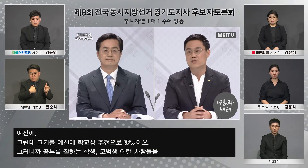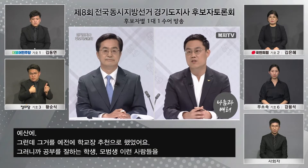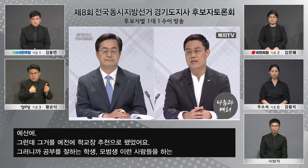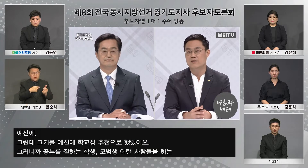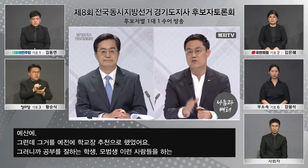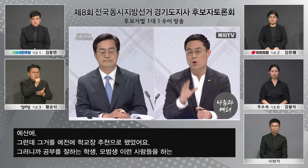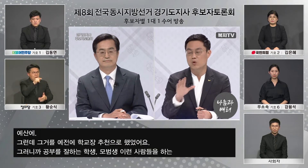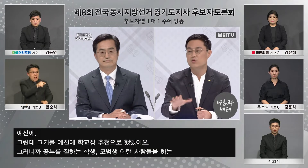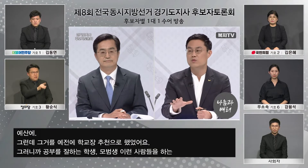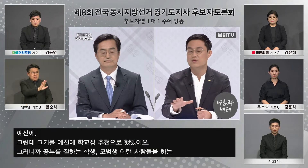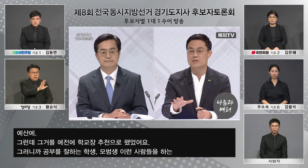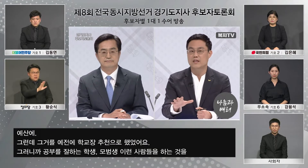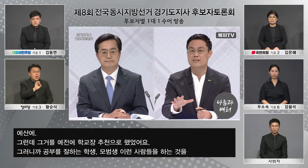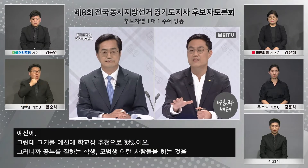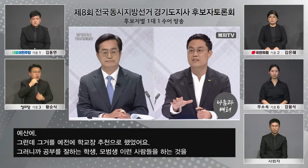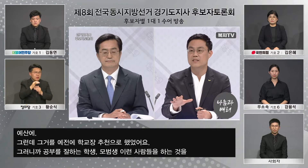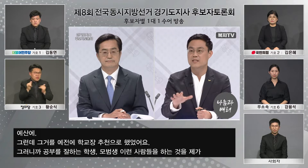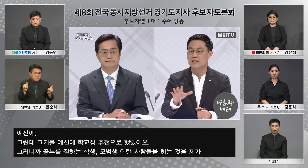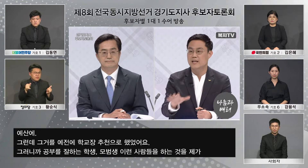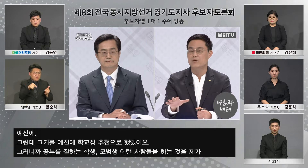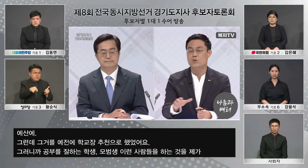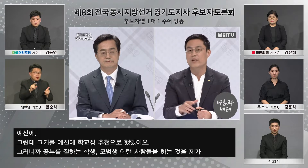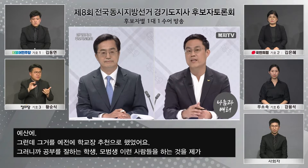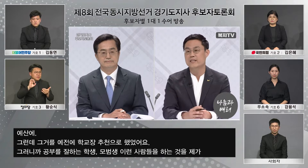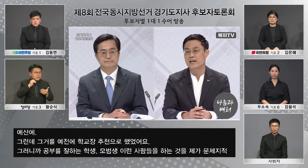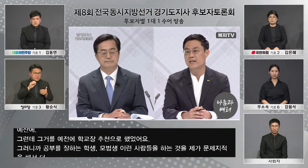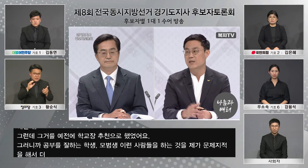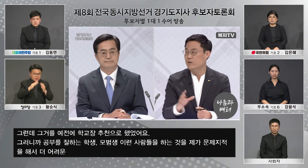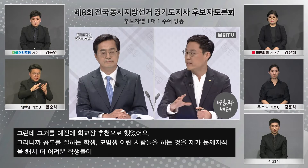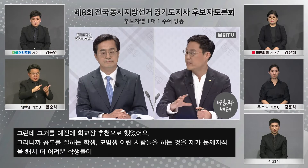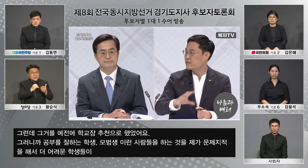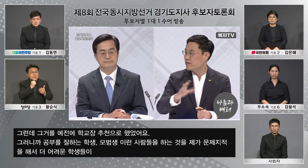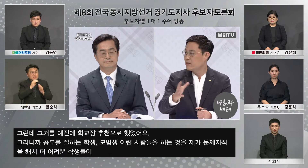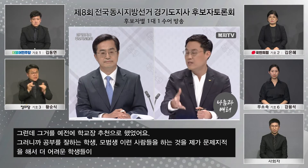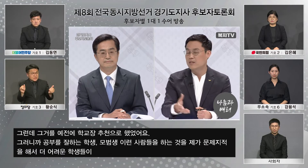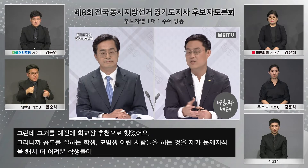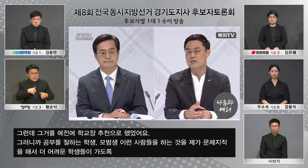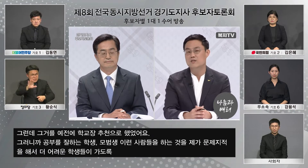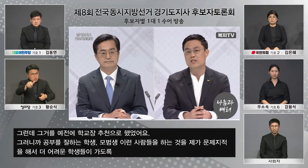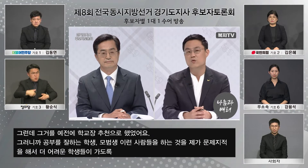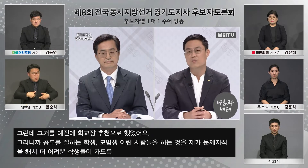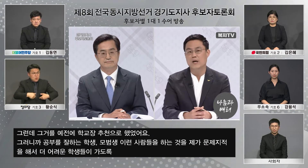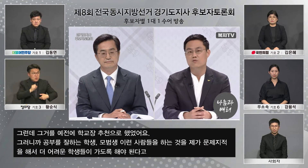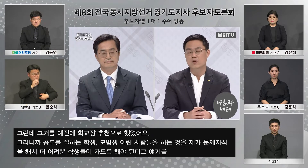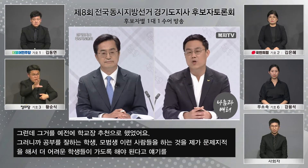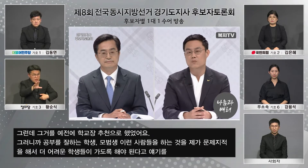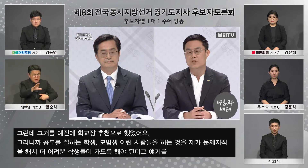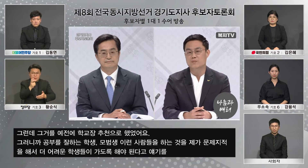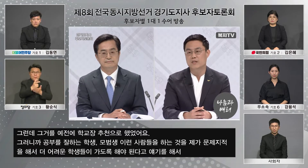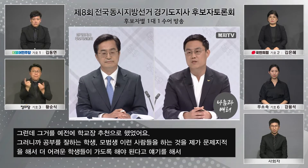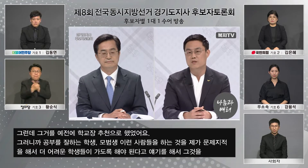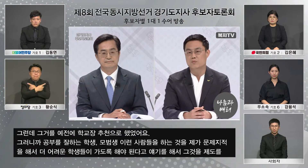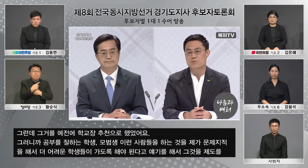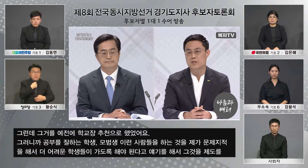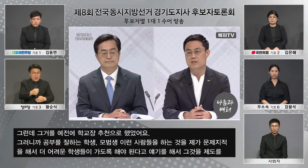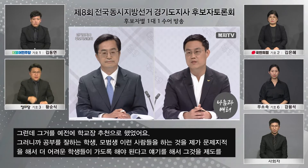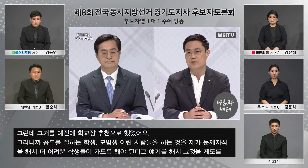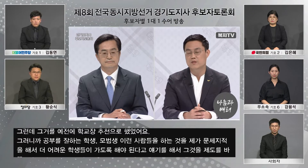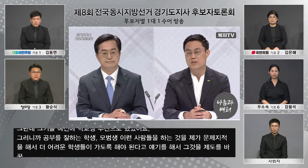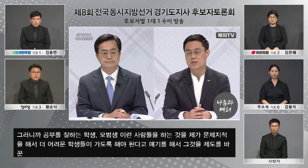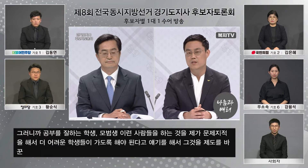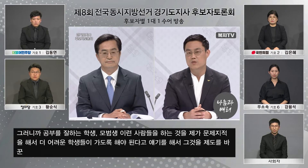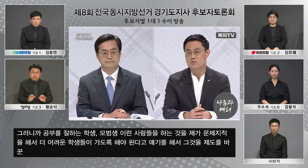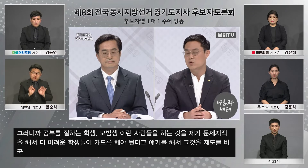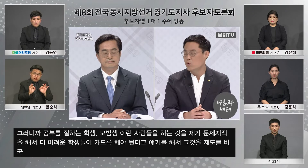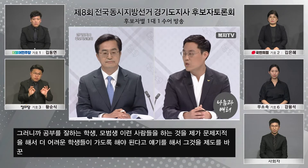문제 지적을 해서 더 어려운 학생들이 가도록 해야 된다라고 얘기를 해서 그것을 제도를 바꾼 경험이 있습니다. 그래서 그 부분에